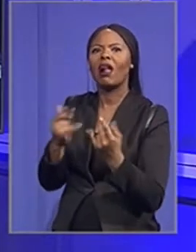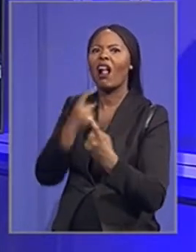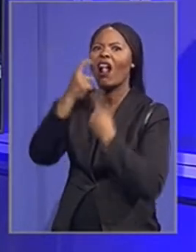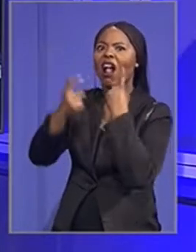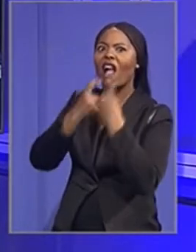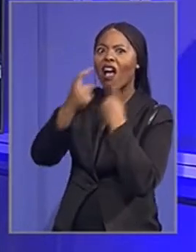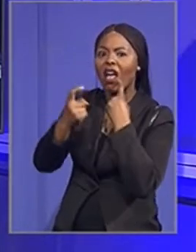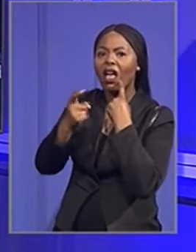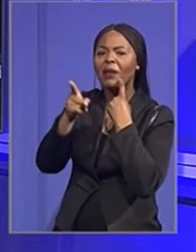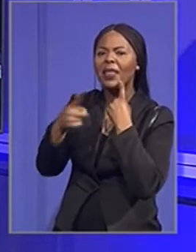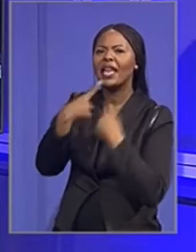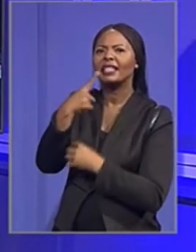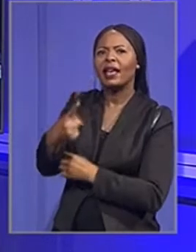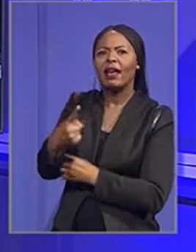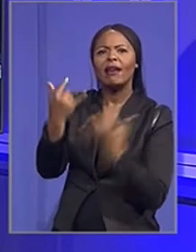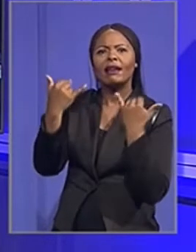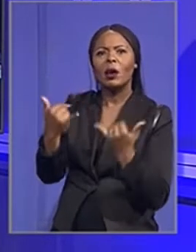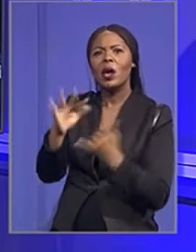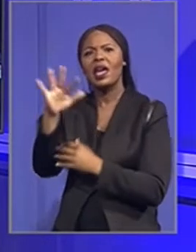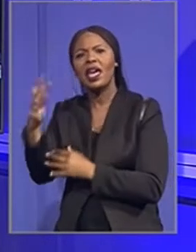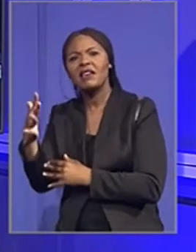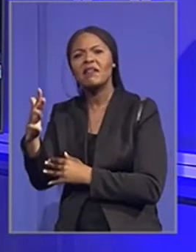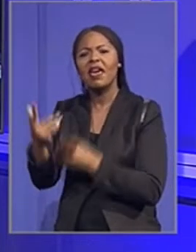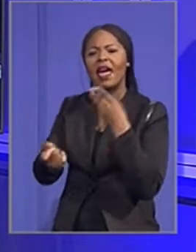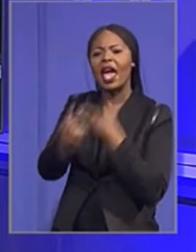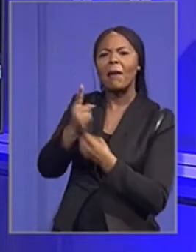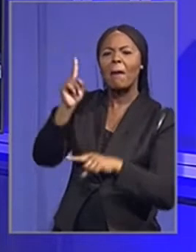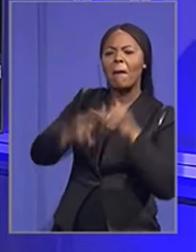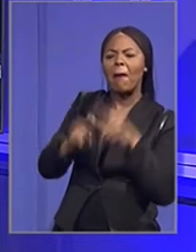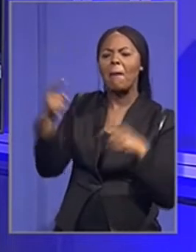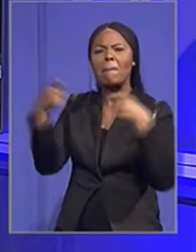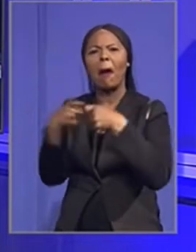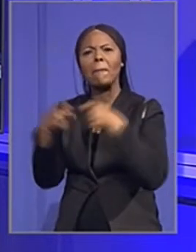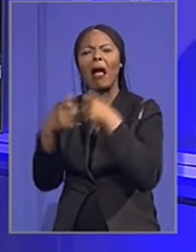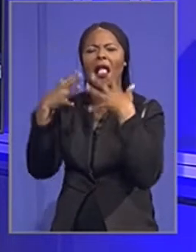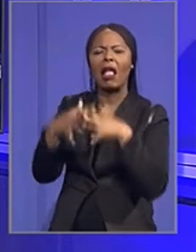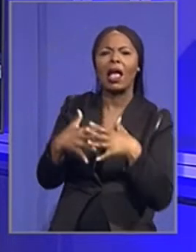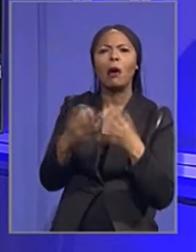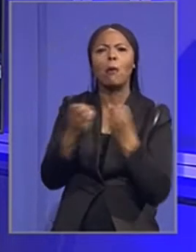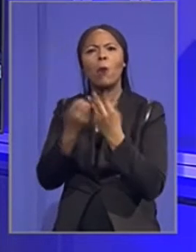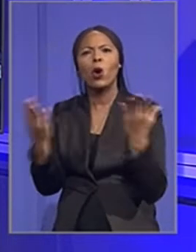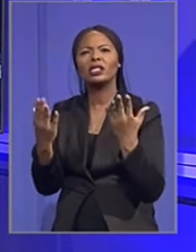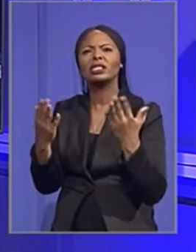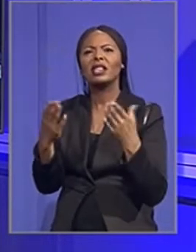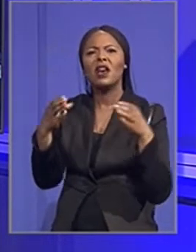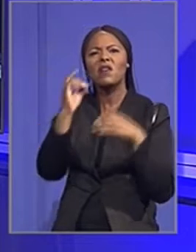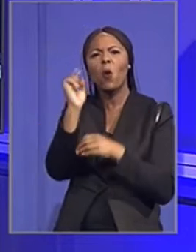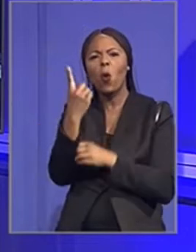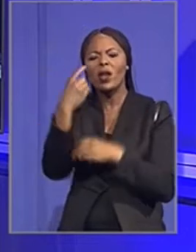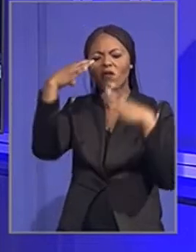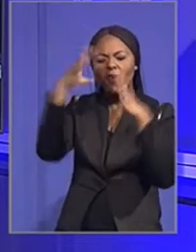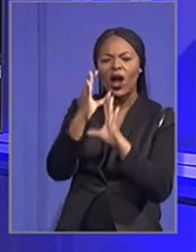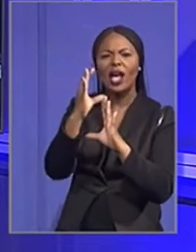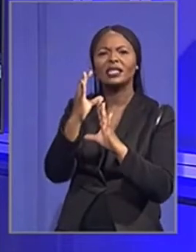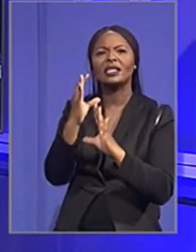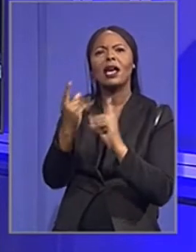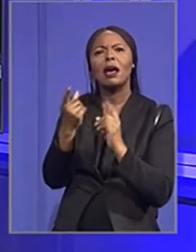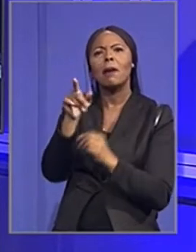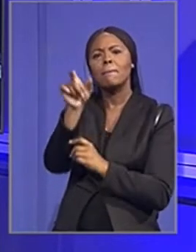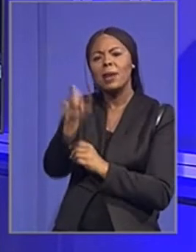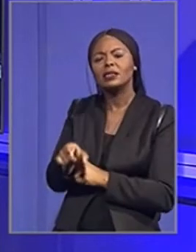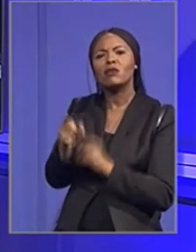ke a hore ha o na le ditlhaselo tsa mofuta ona ho bua ka baahi ba naha e le nngwe. Mohlala hona jwale ho bolaile